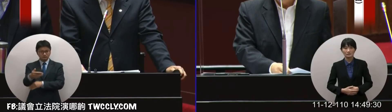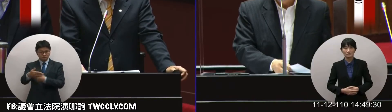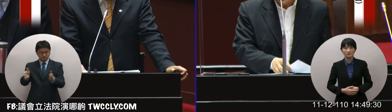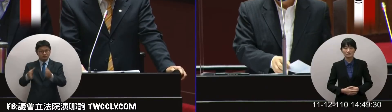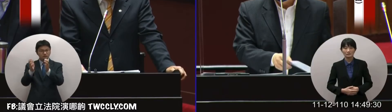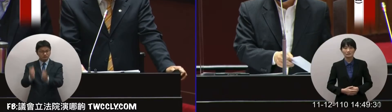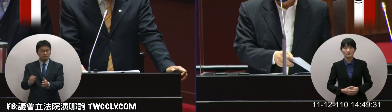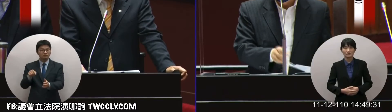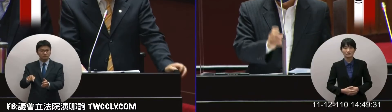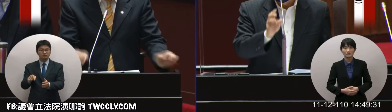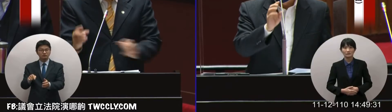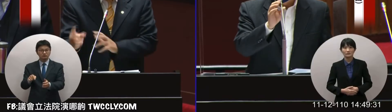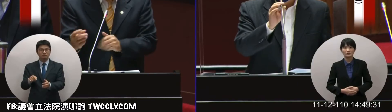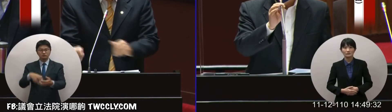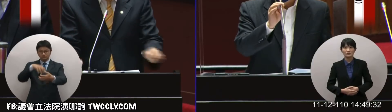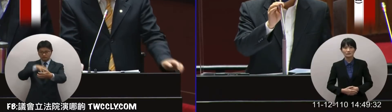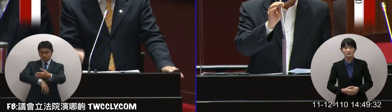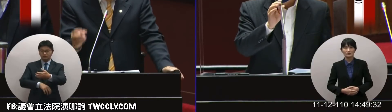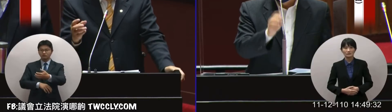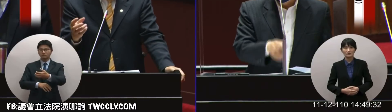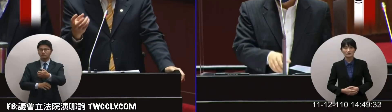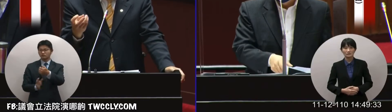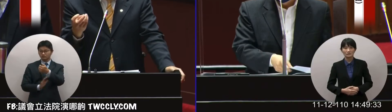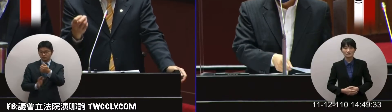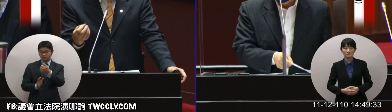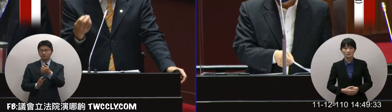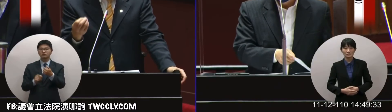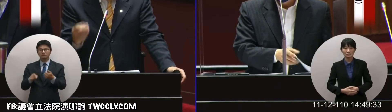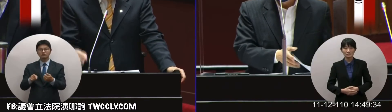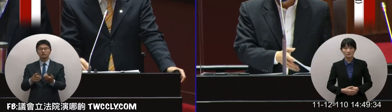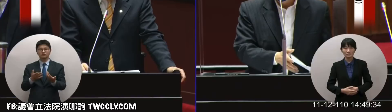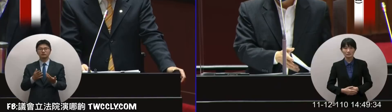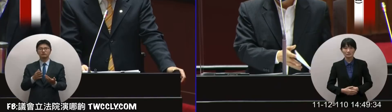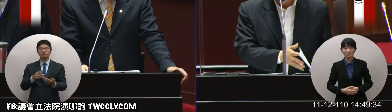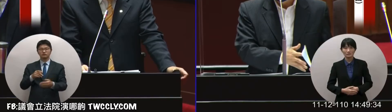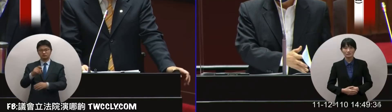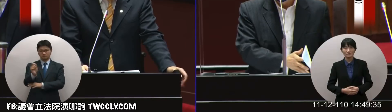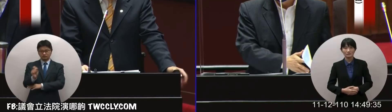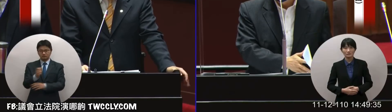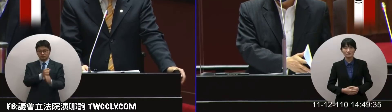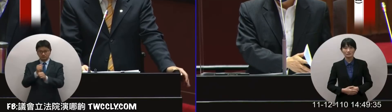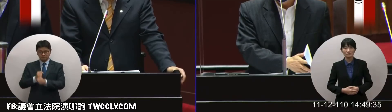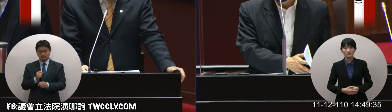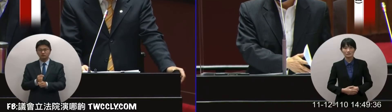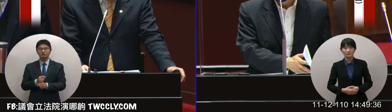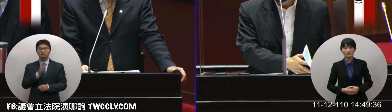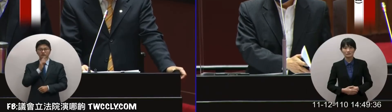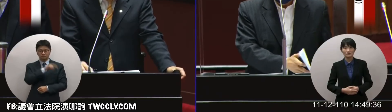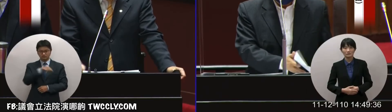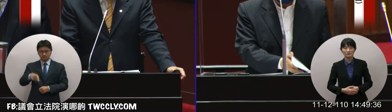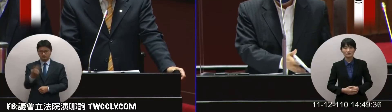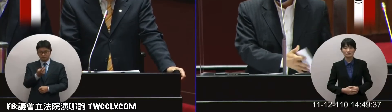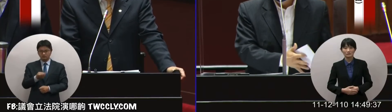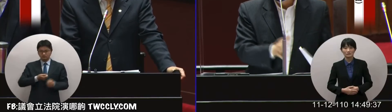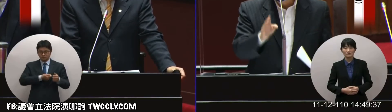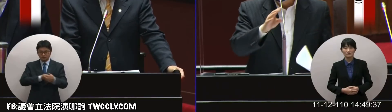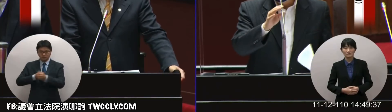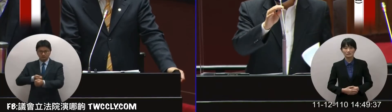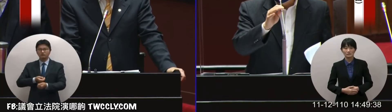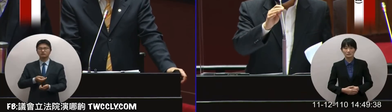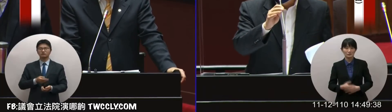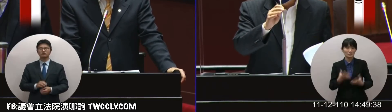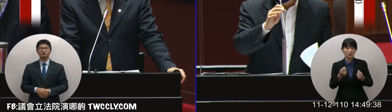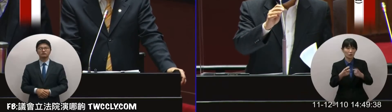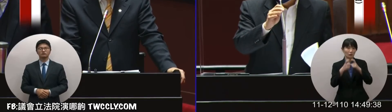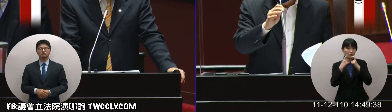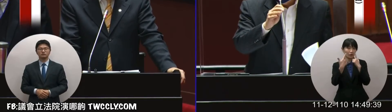分，有相关的成员哦，他是在执行这个相关办公室的事务哦，所以主要会是这两大部分。 OK 哦，你没有回